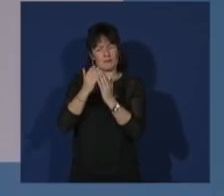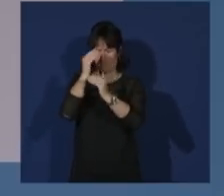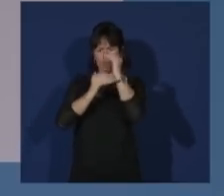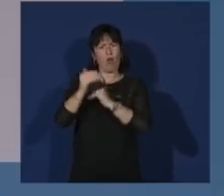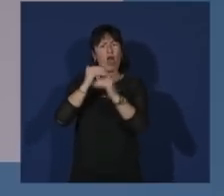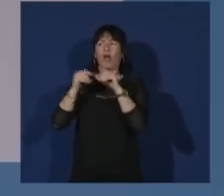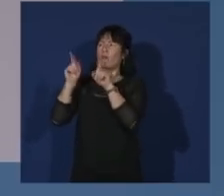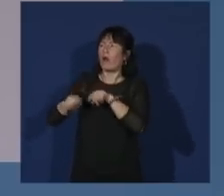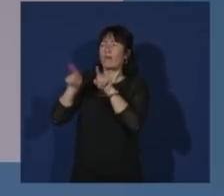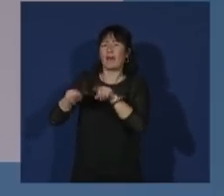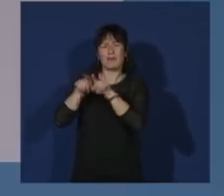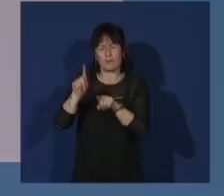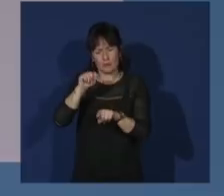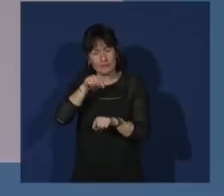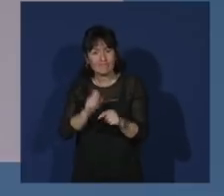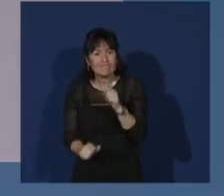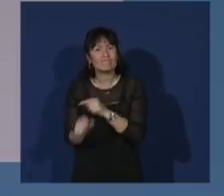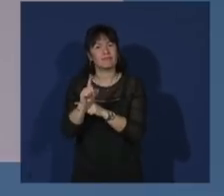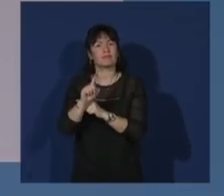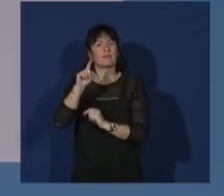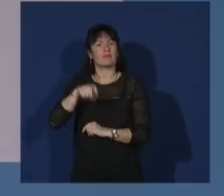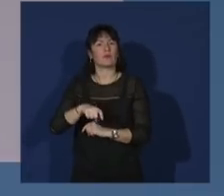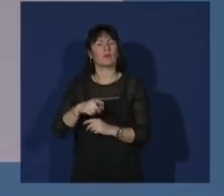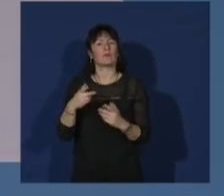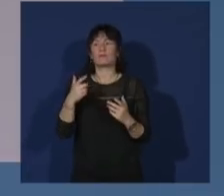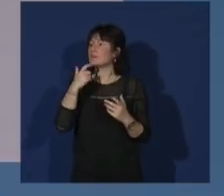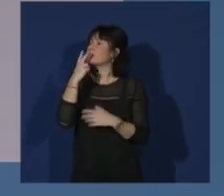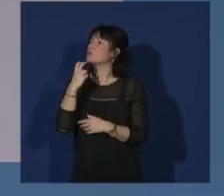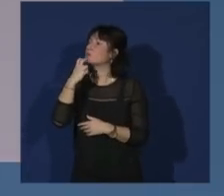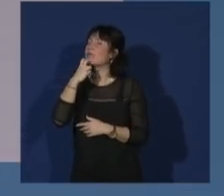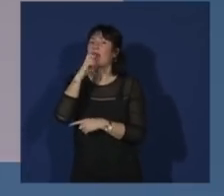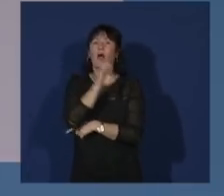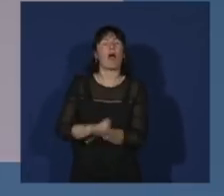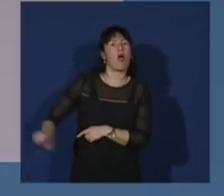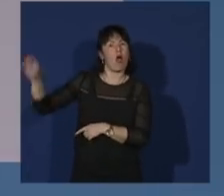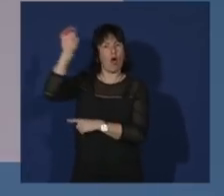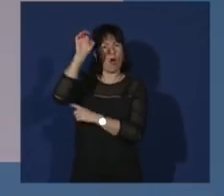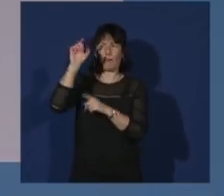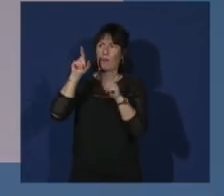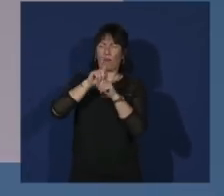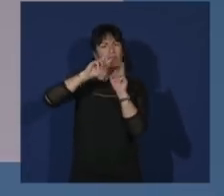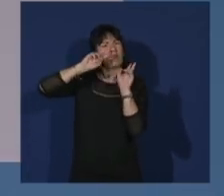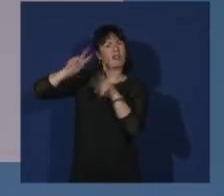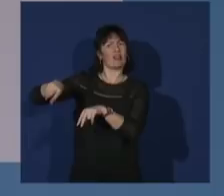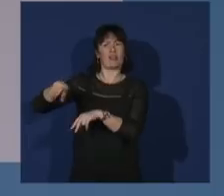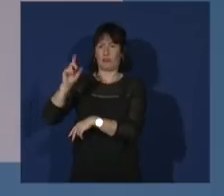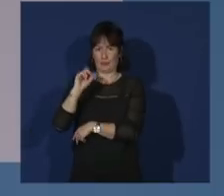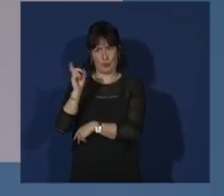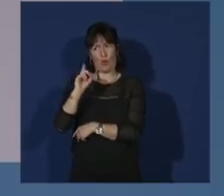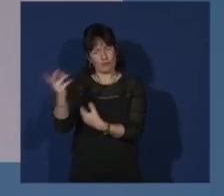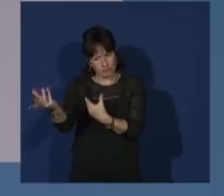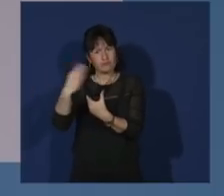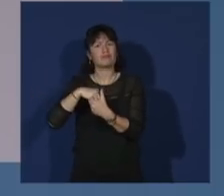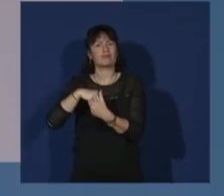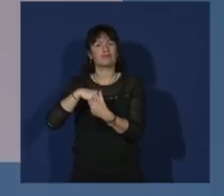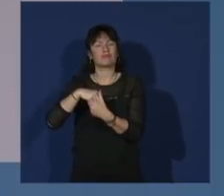d'autres plans. Nous devrons faire en sorte que les citoyens européens, ils ne soient pas les laissés pour compte de la transition